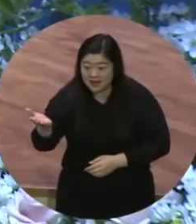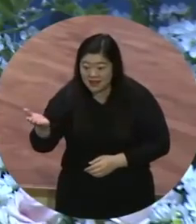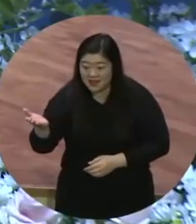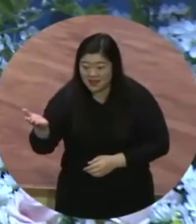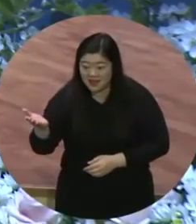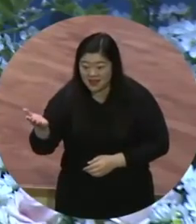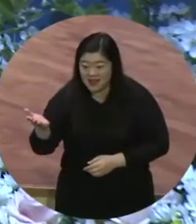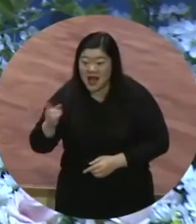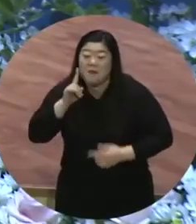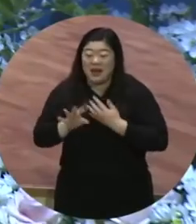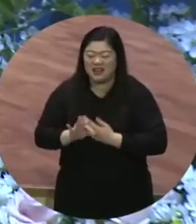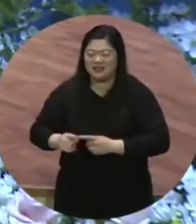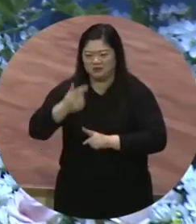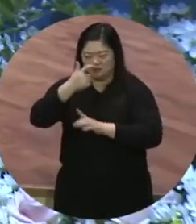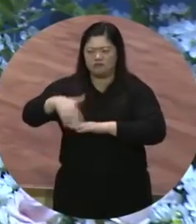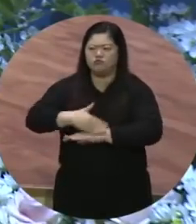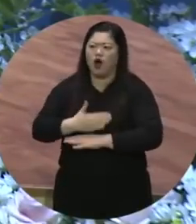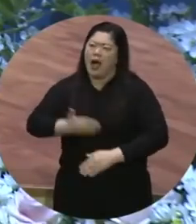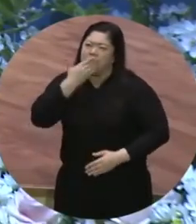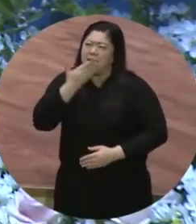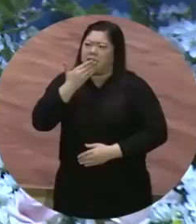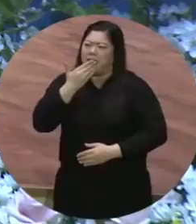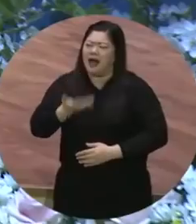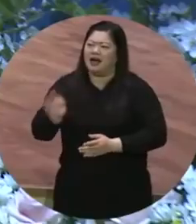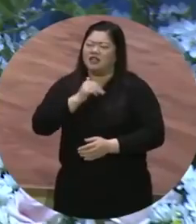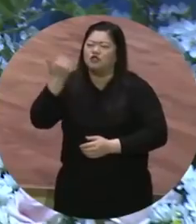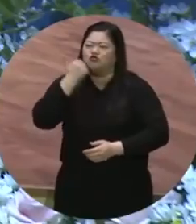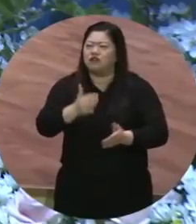조금만 자존심만 상해도 내가 조금만 기분 나빠도